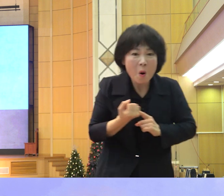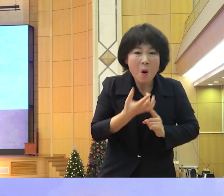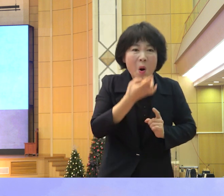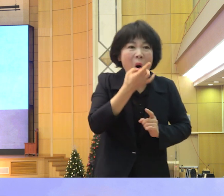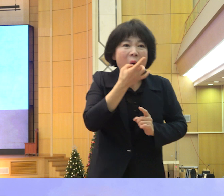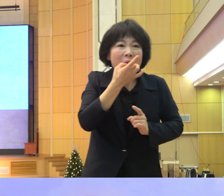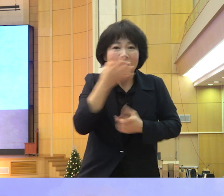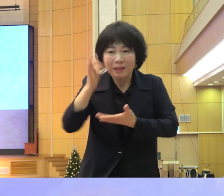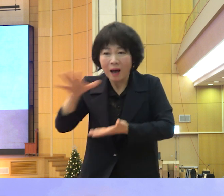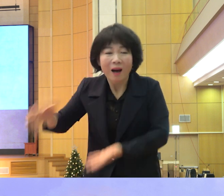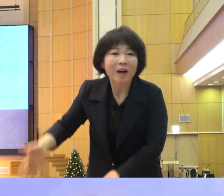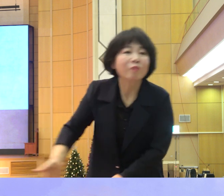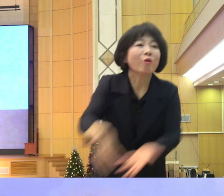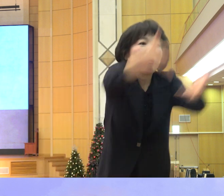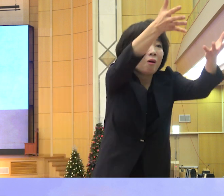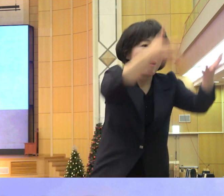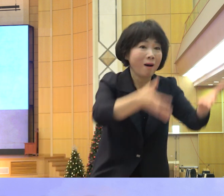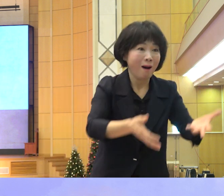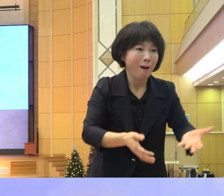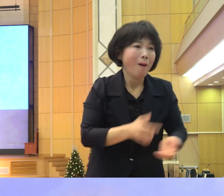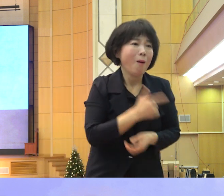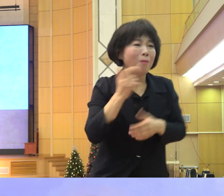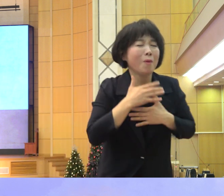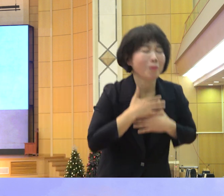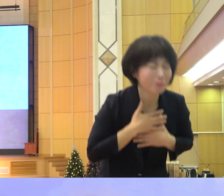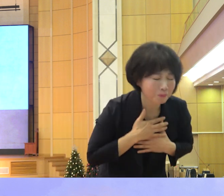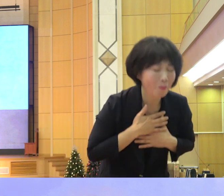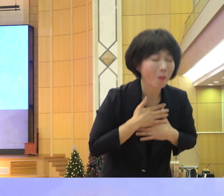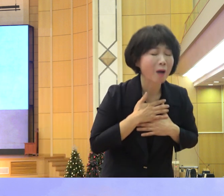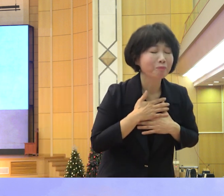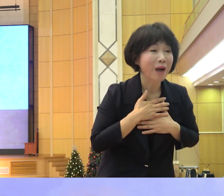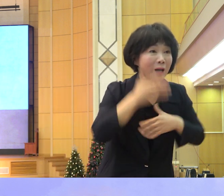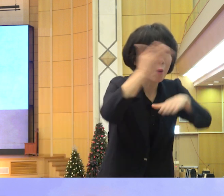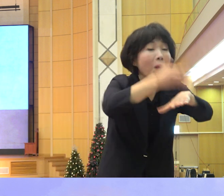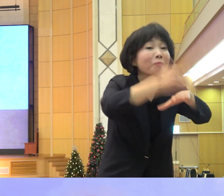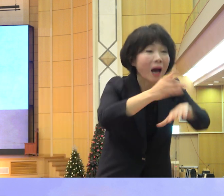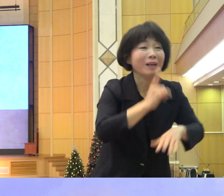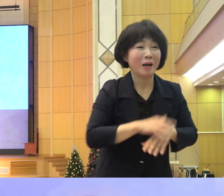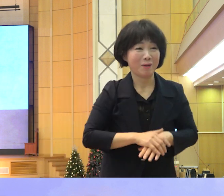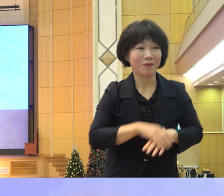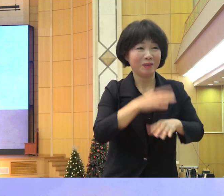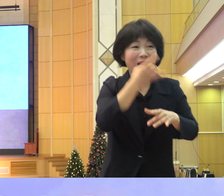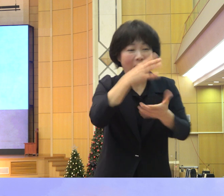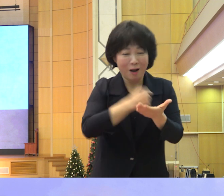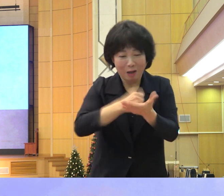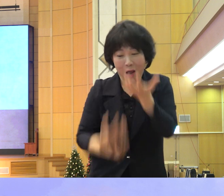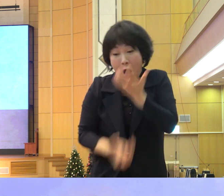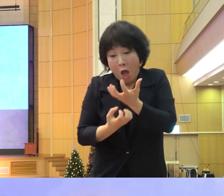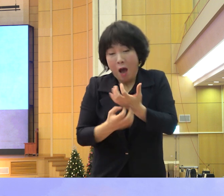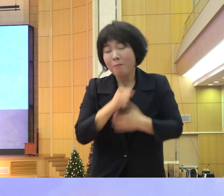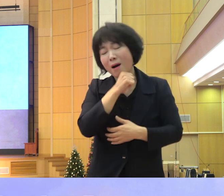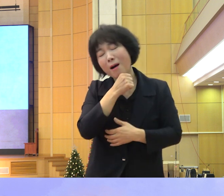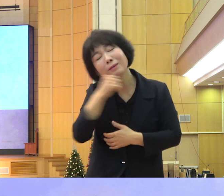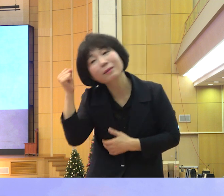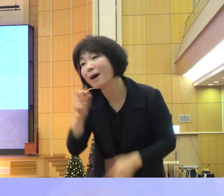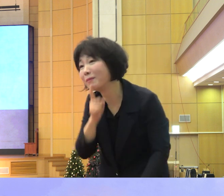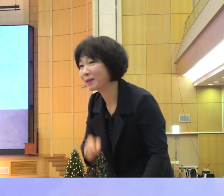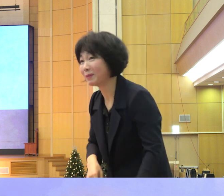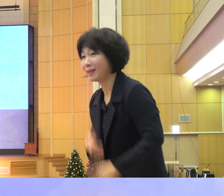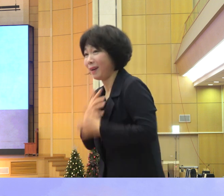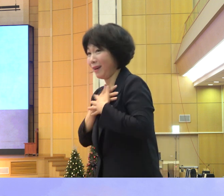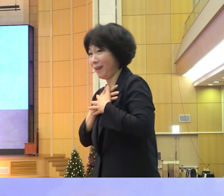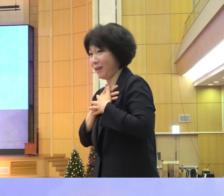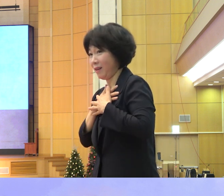왜 그렇게 밥이 맛있어? 시장이 반찬이더라고. 시간이 없으니까 간단히 줄이겠습니다.